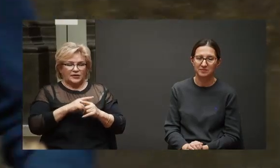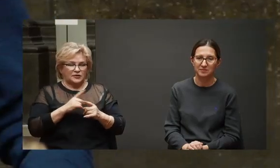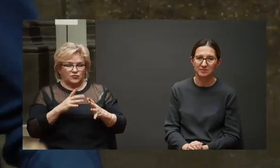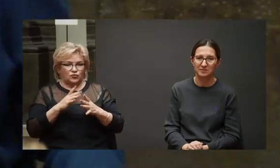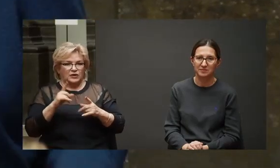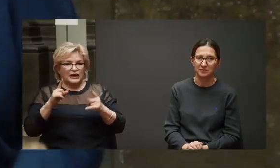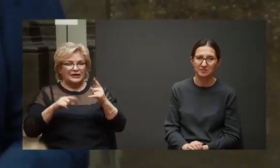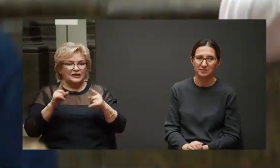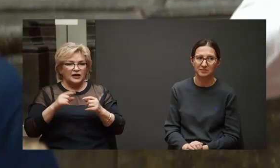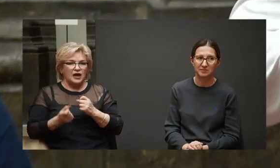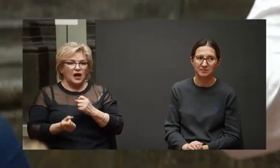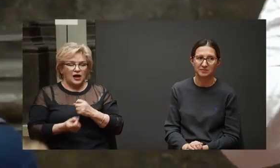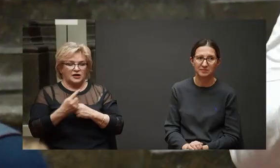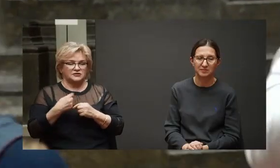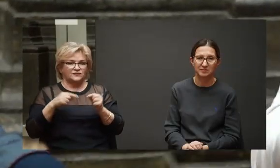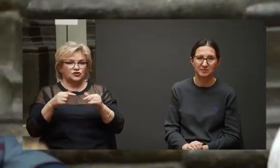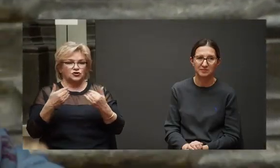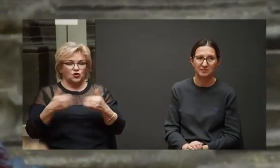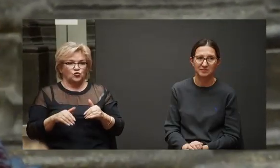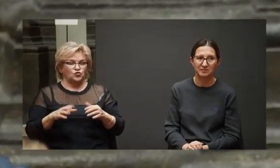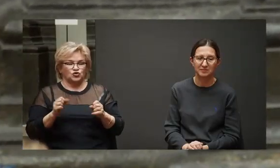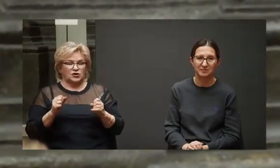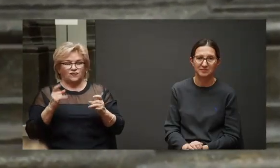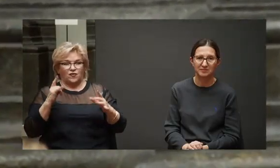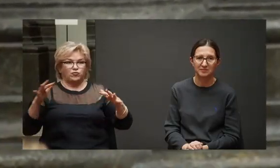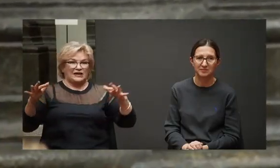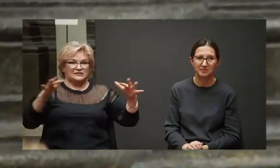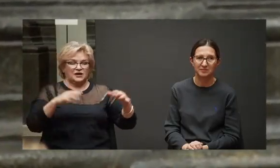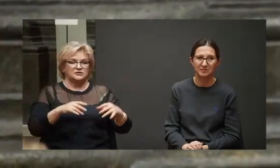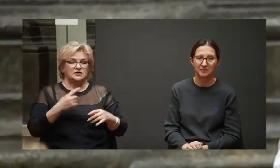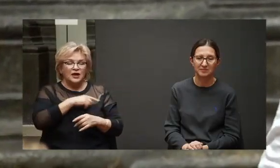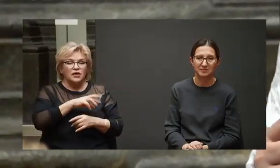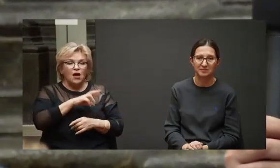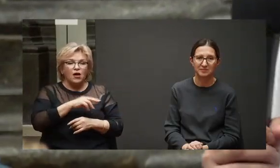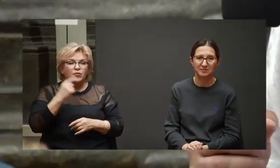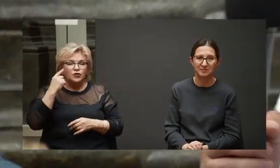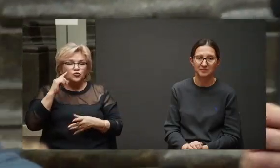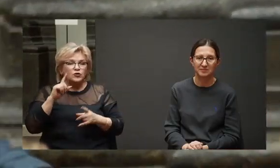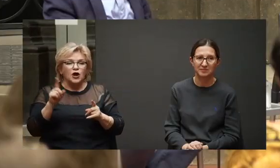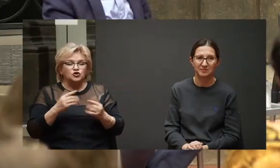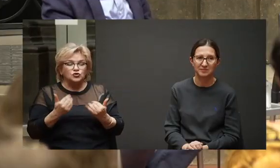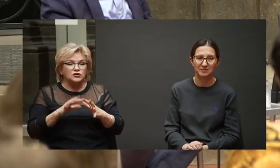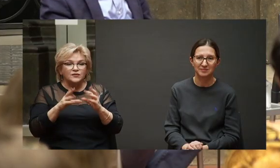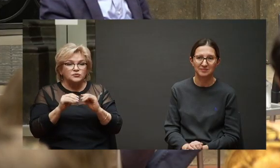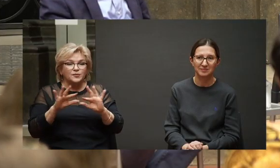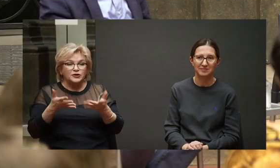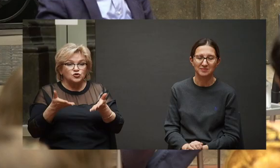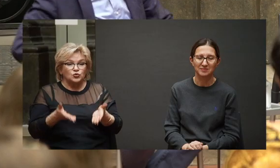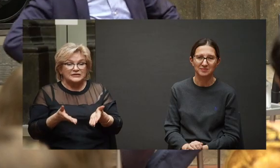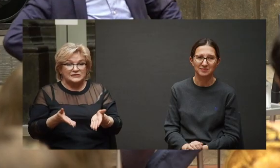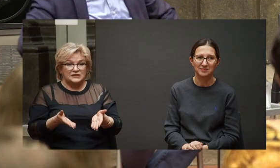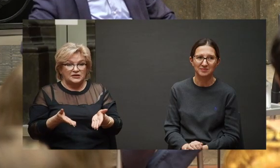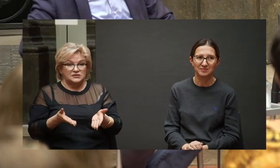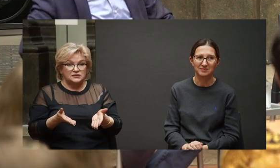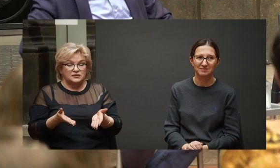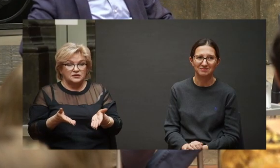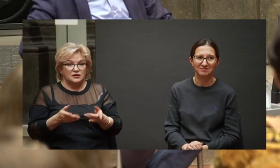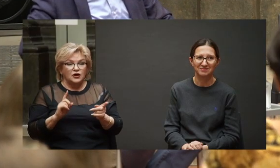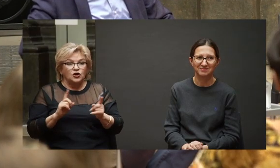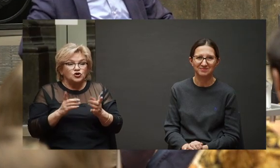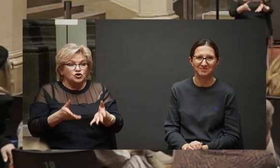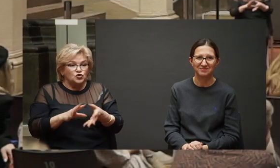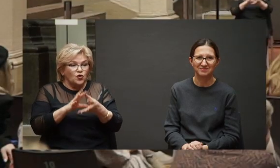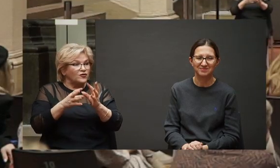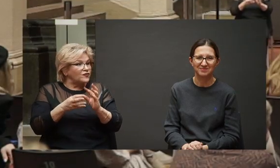иногда оказываешься в определенной прострации. Я вот подумал, а что вообще сейчас происходит здесь? Вот что